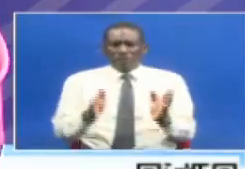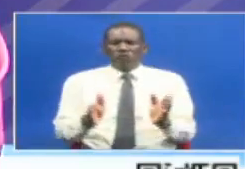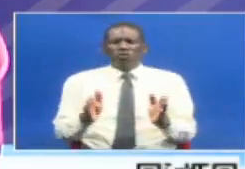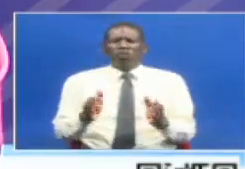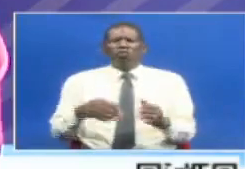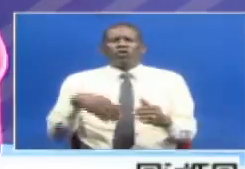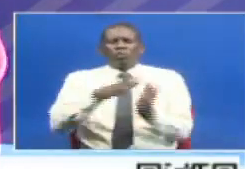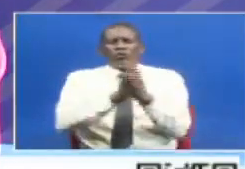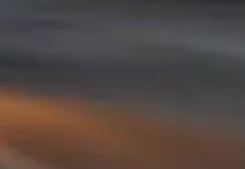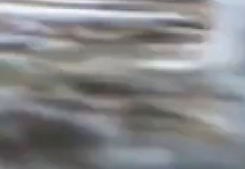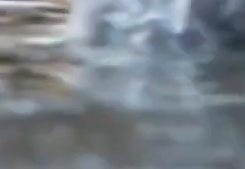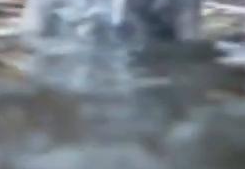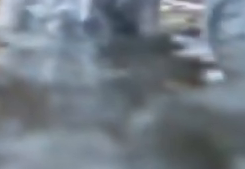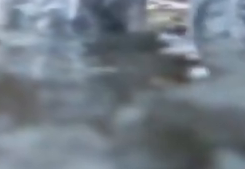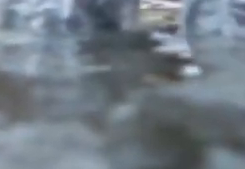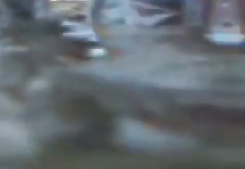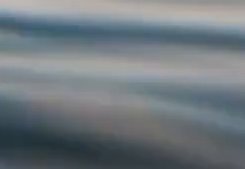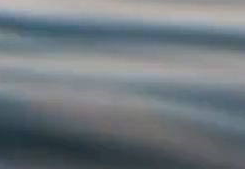anatupasha mengi.